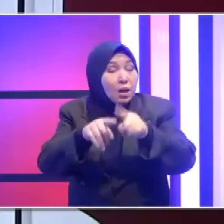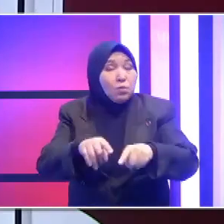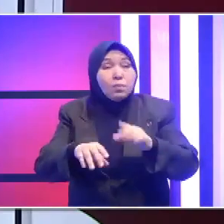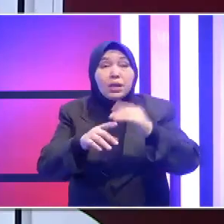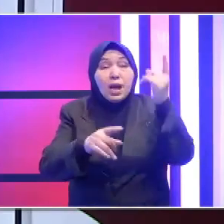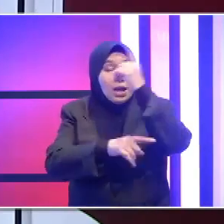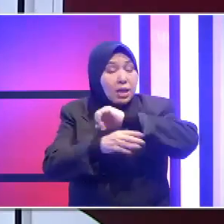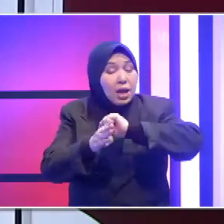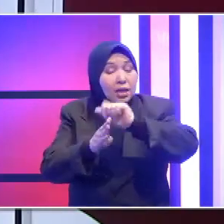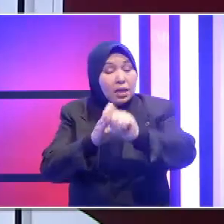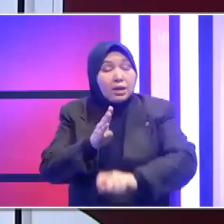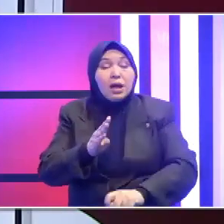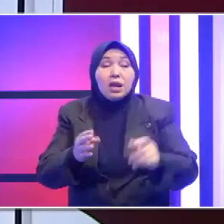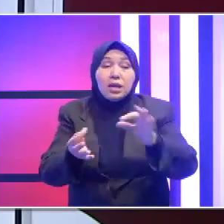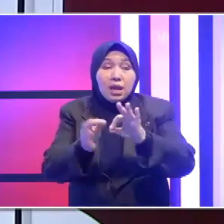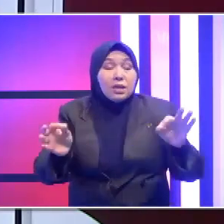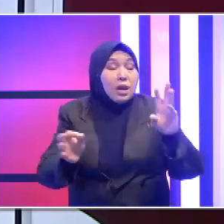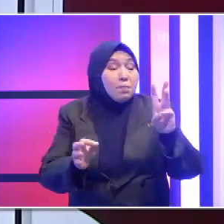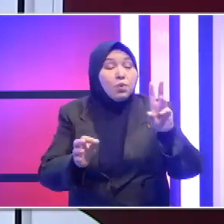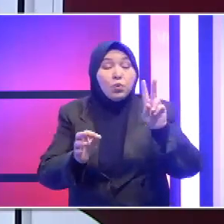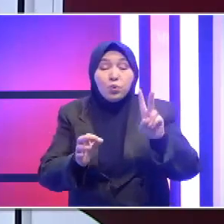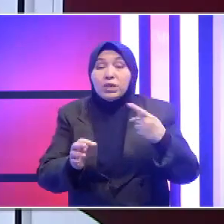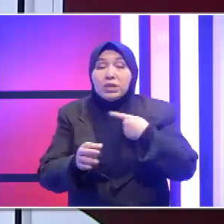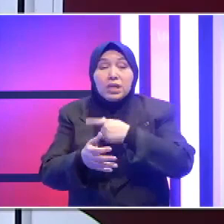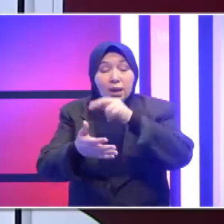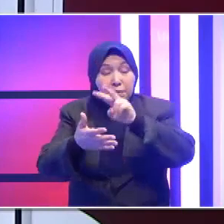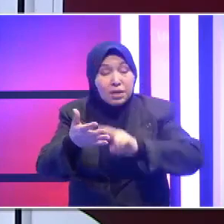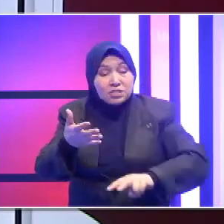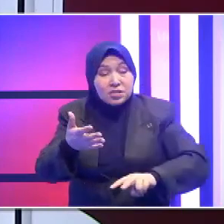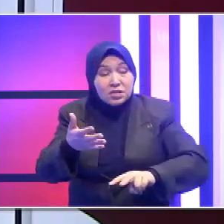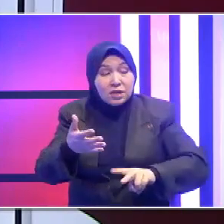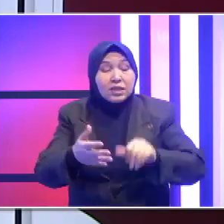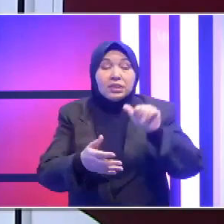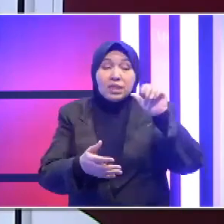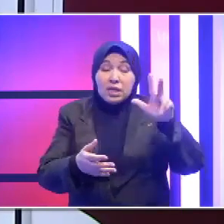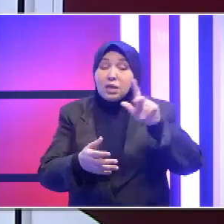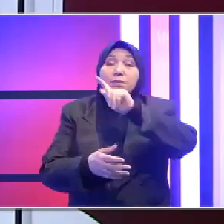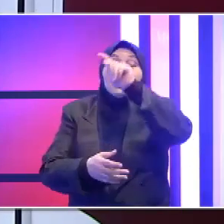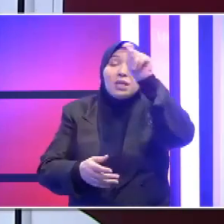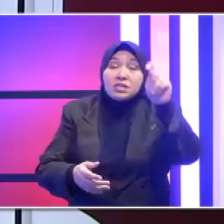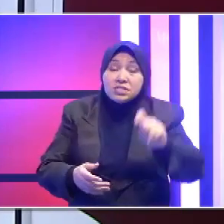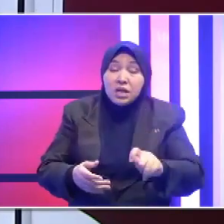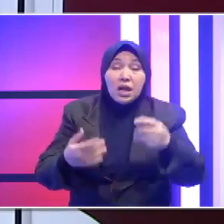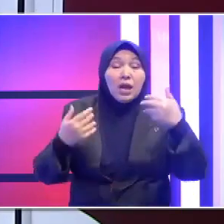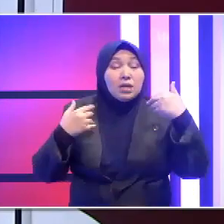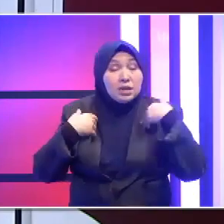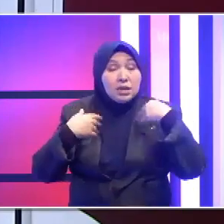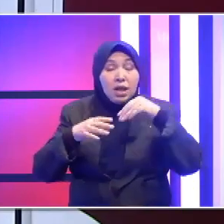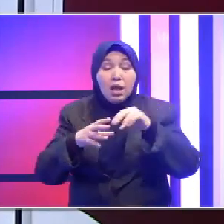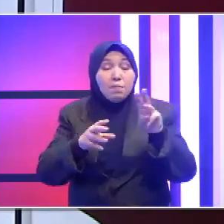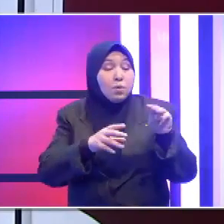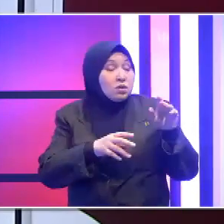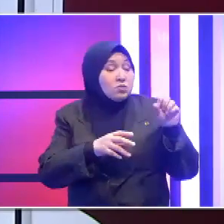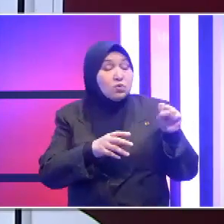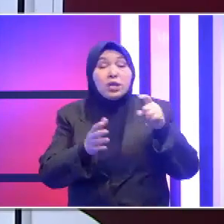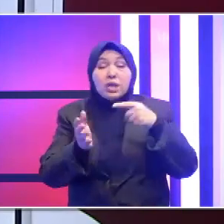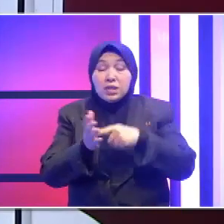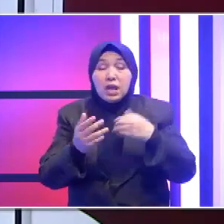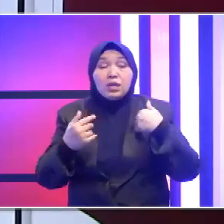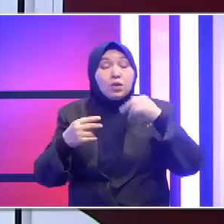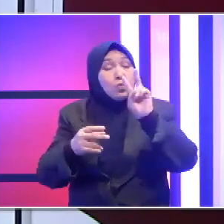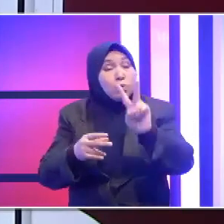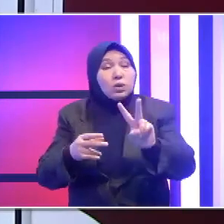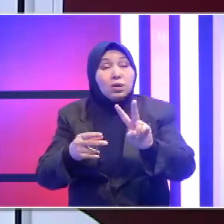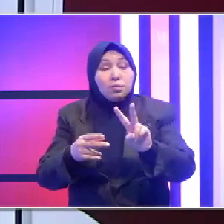hari-hari akhirat ayat 62 kita Naba C3 pertanyaan ada dalam muchus Rat ini ada 2 dan di